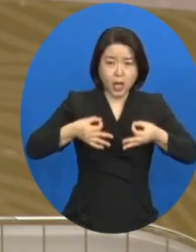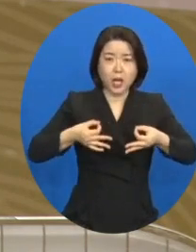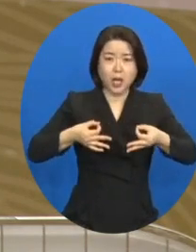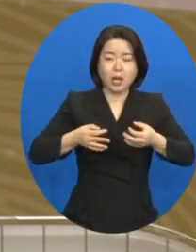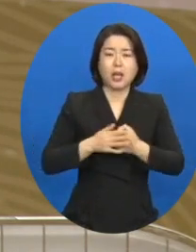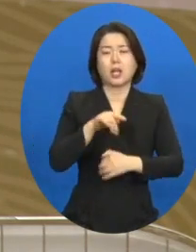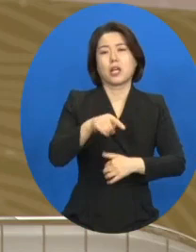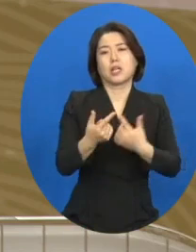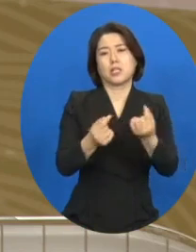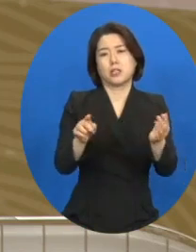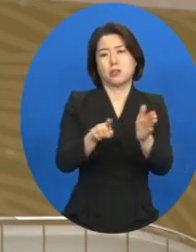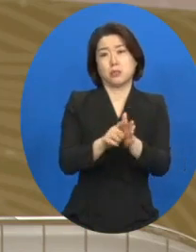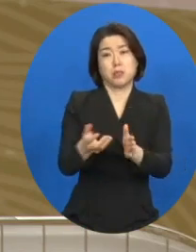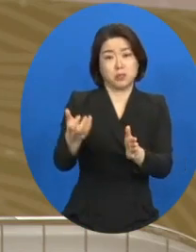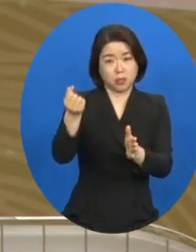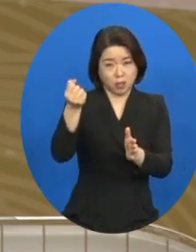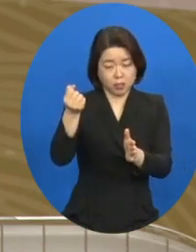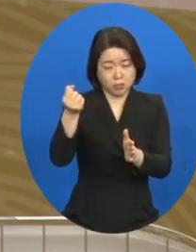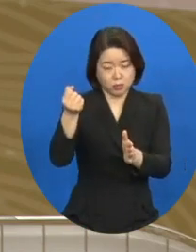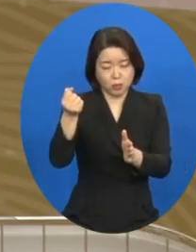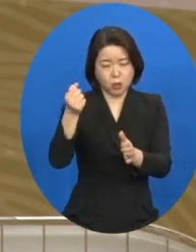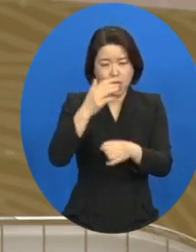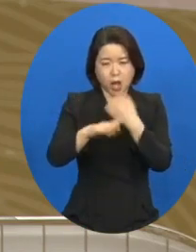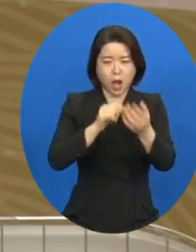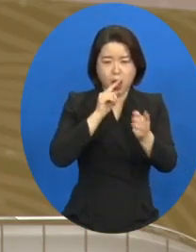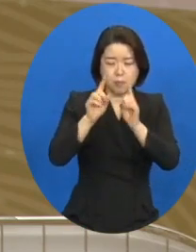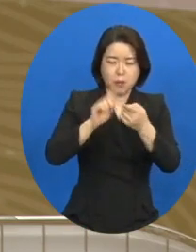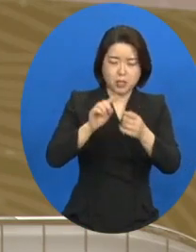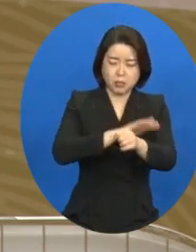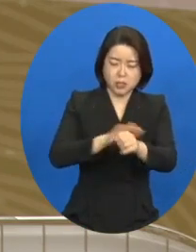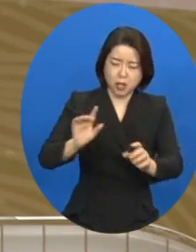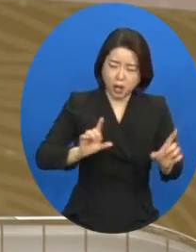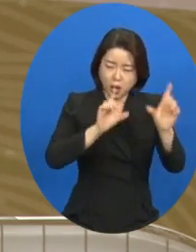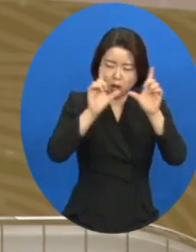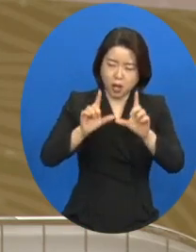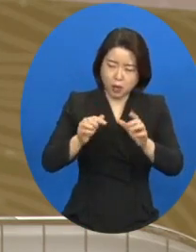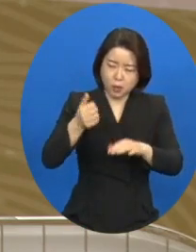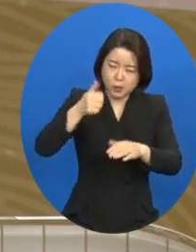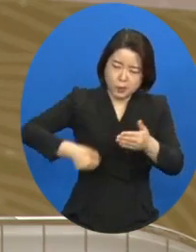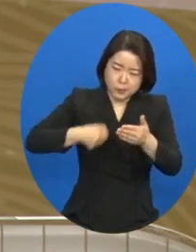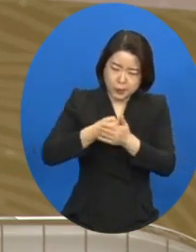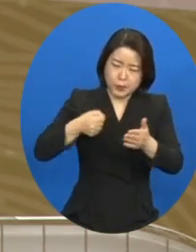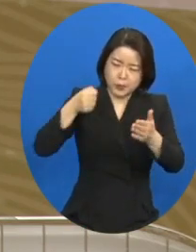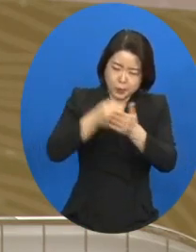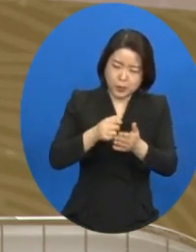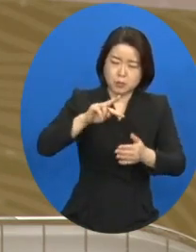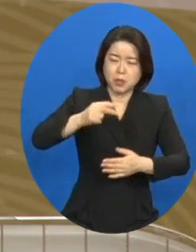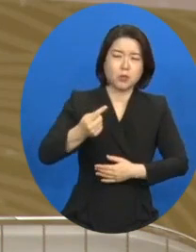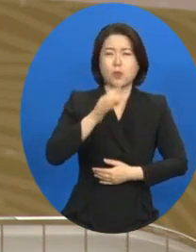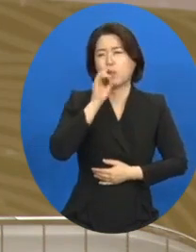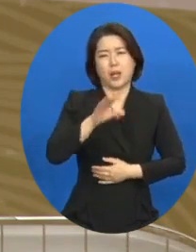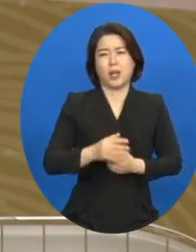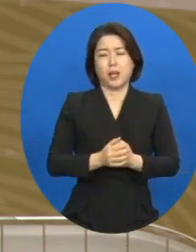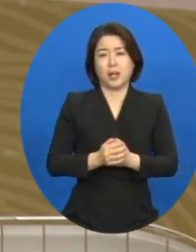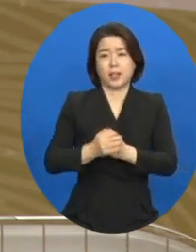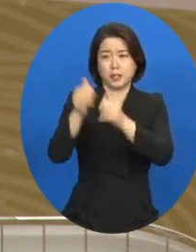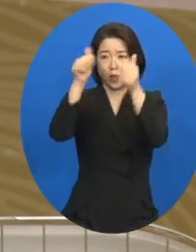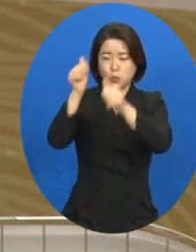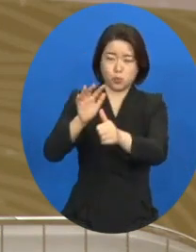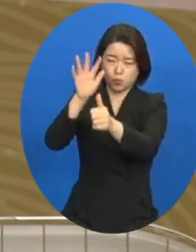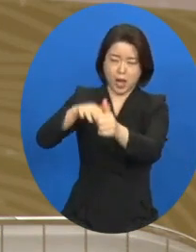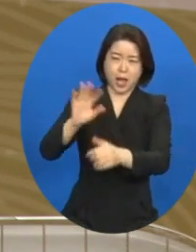이런 믿음으로는 하나님 말씀대로 잘 살아보겠다고 아무리 결심해도 안 된다 그 말이에요. 우상 숭배하지